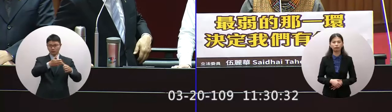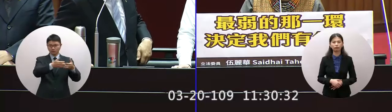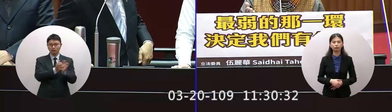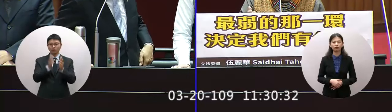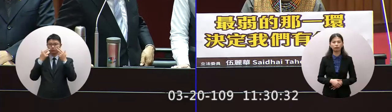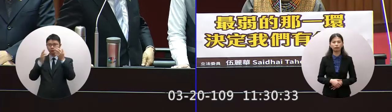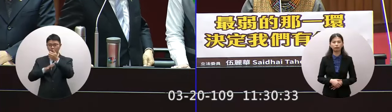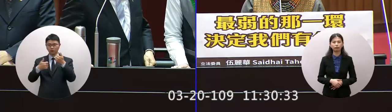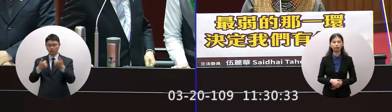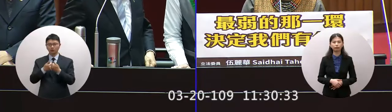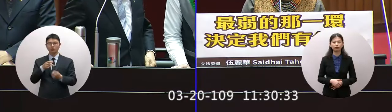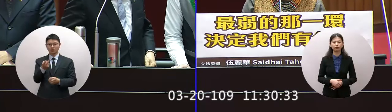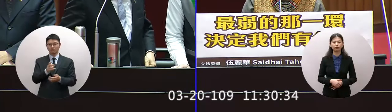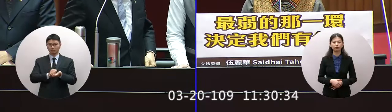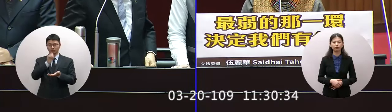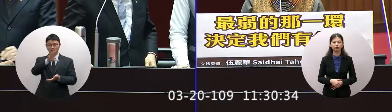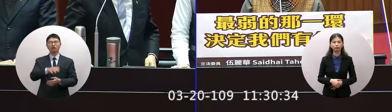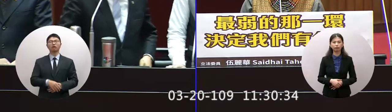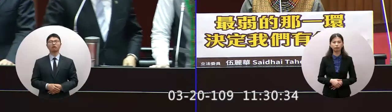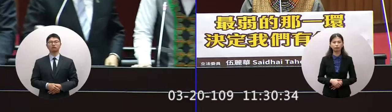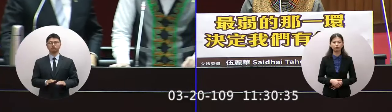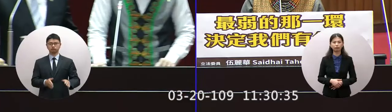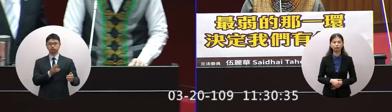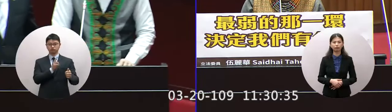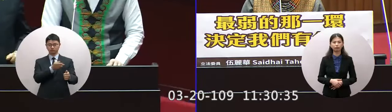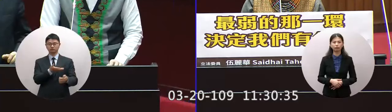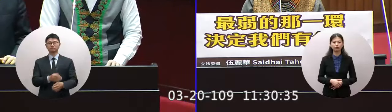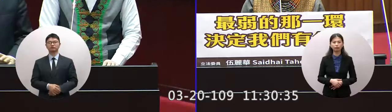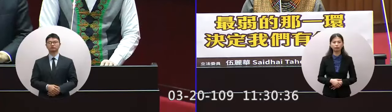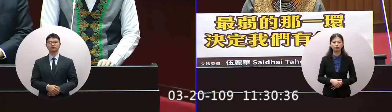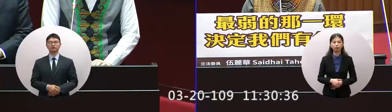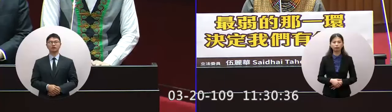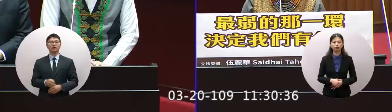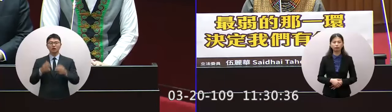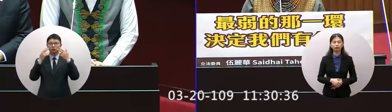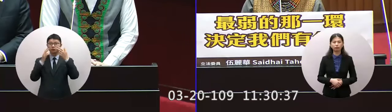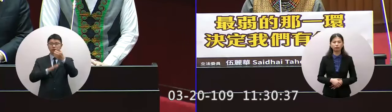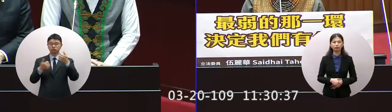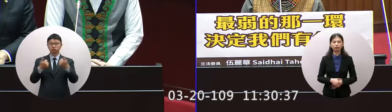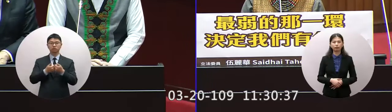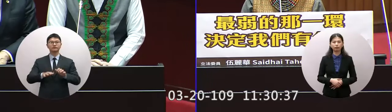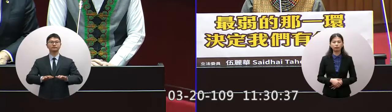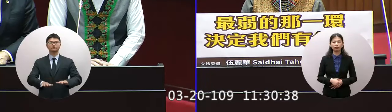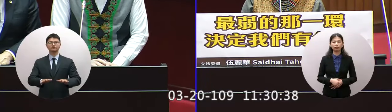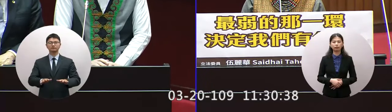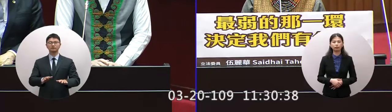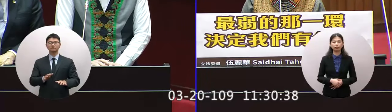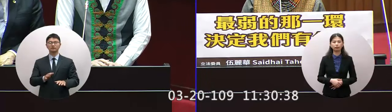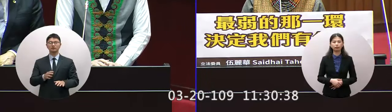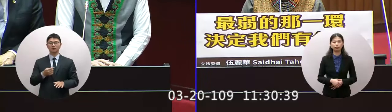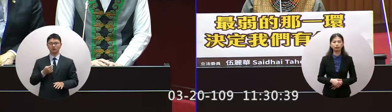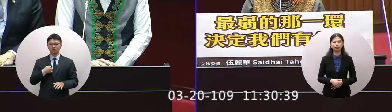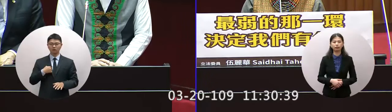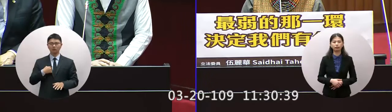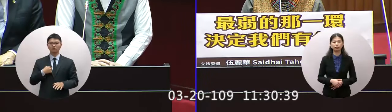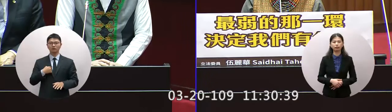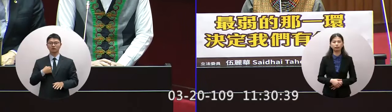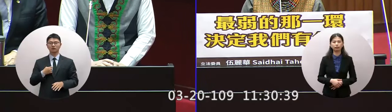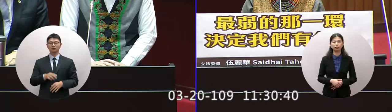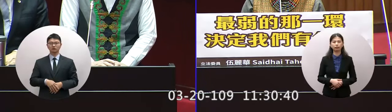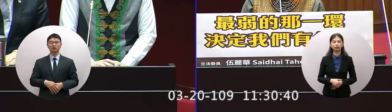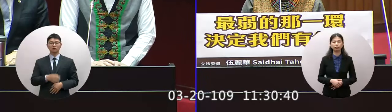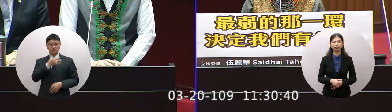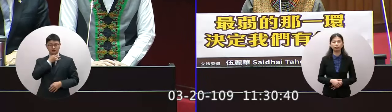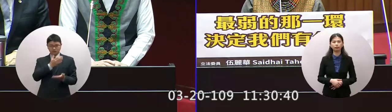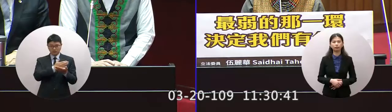报告。 谢谢，请。 跟委员简单报告一下，袁明伟的部分呢，我们在这次的整个纾困跟